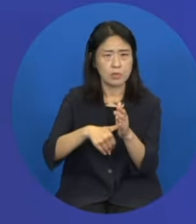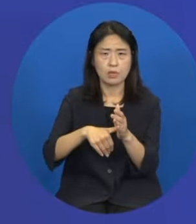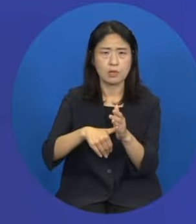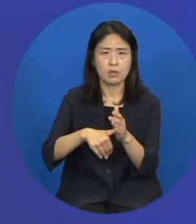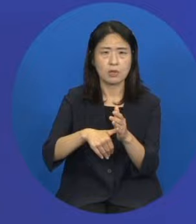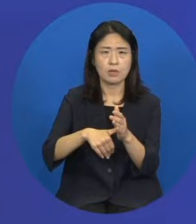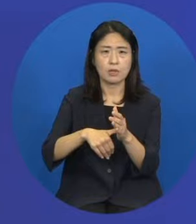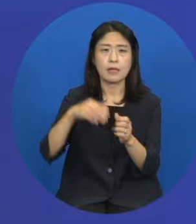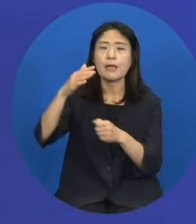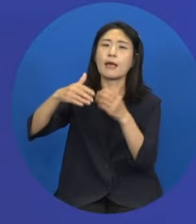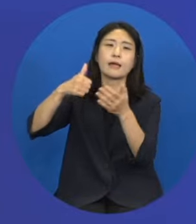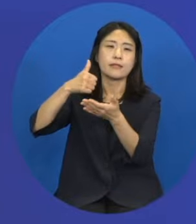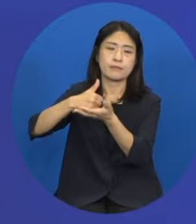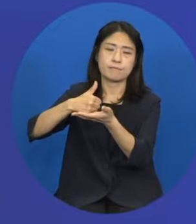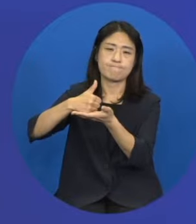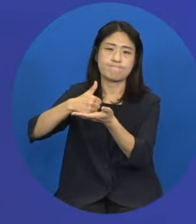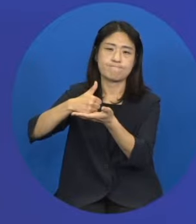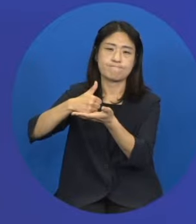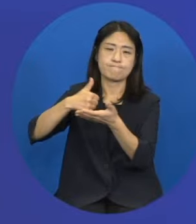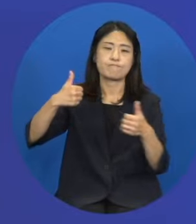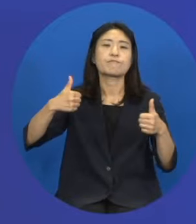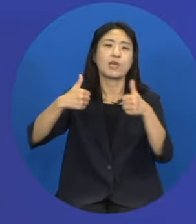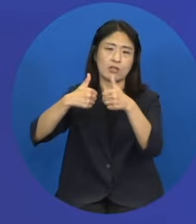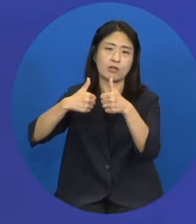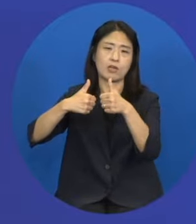그건 하나님을 무시하는 것입니다.